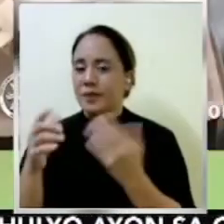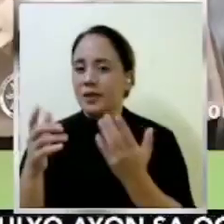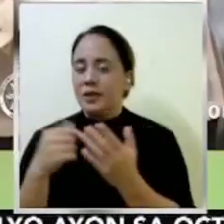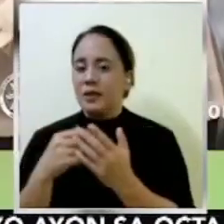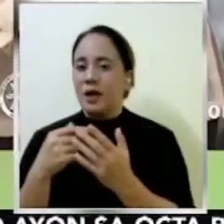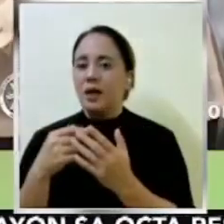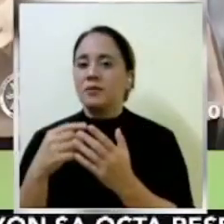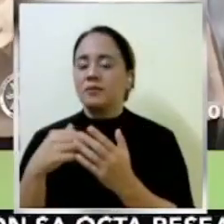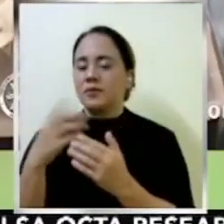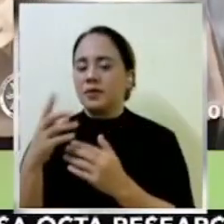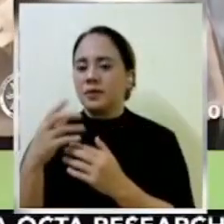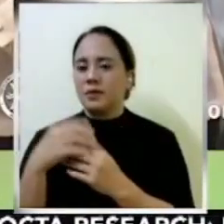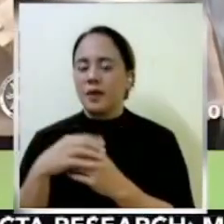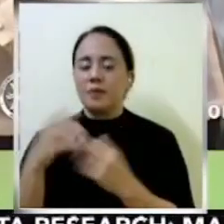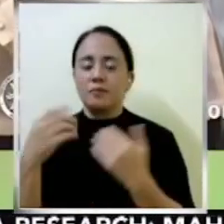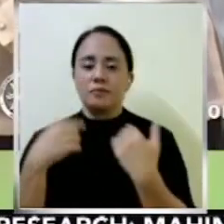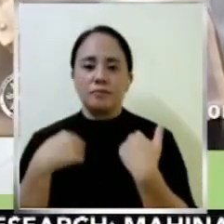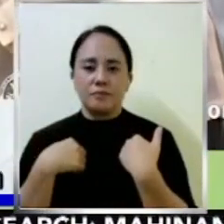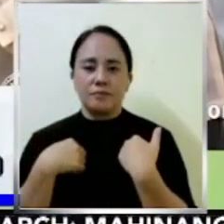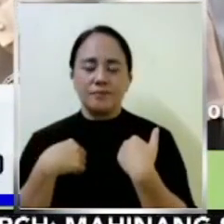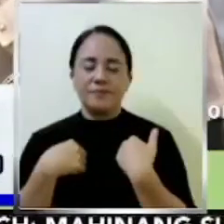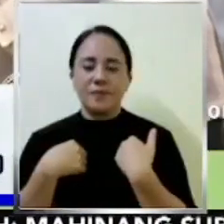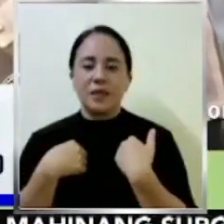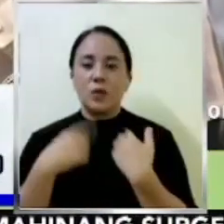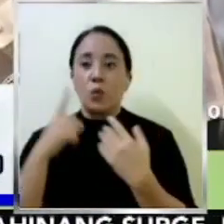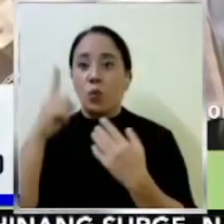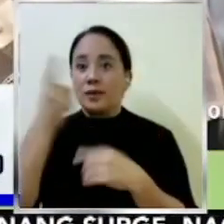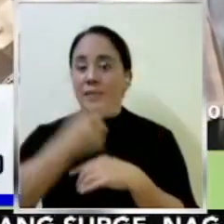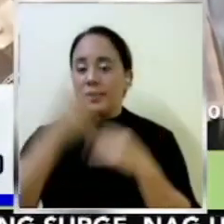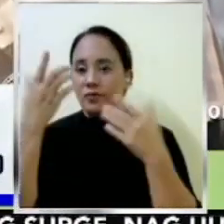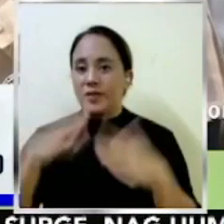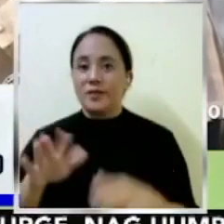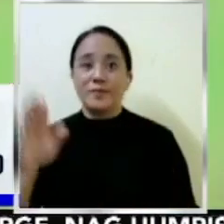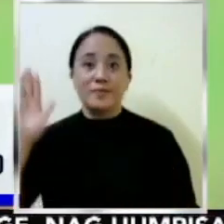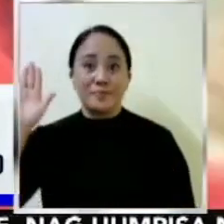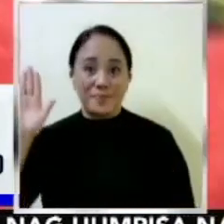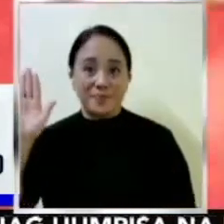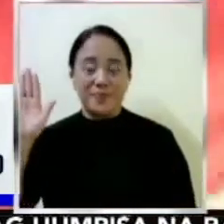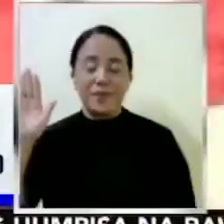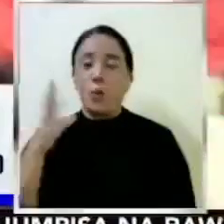Isang araw matapos ang inaugurasyon ni Vice President-elect Sara Duterte,